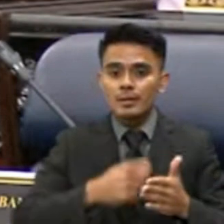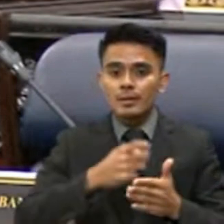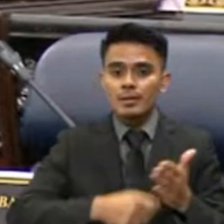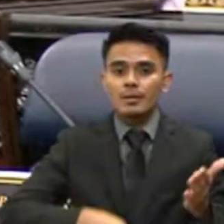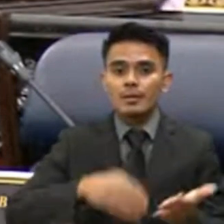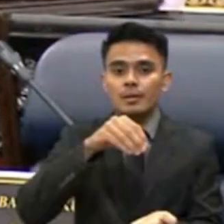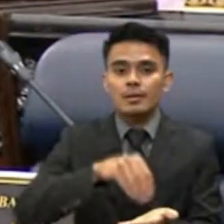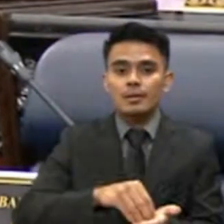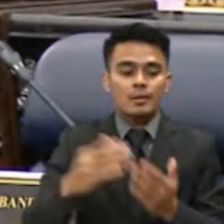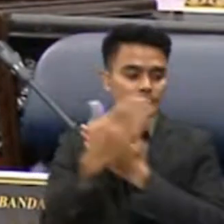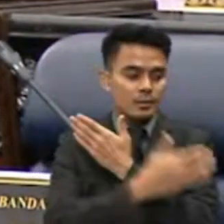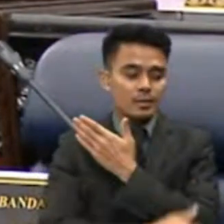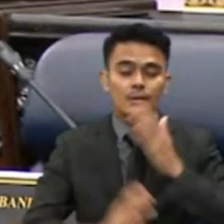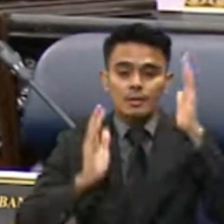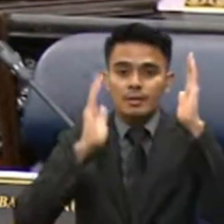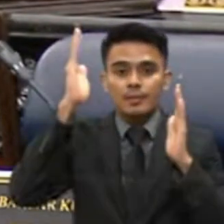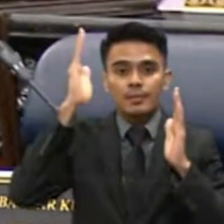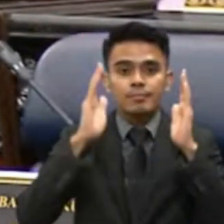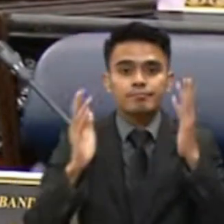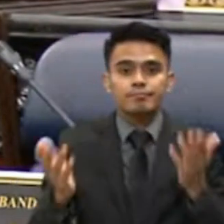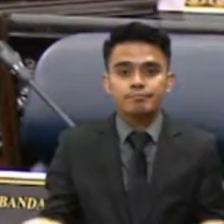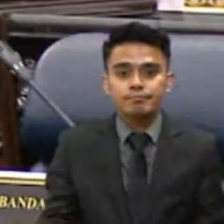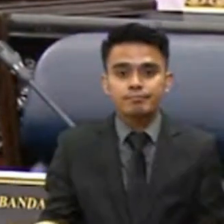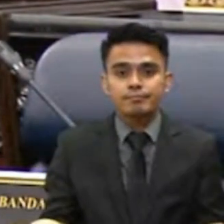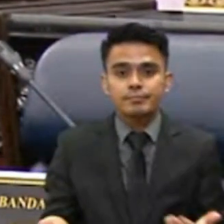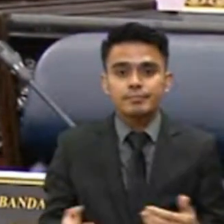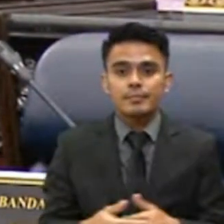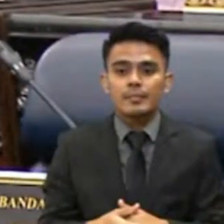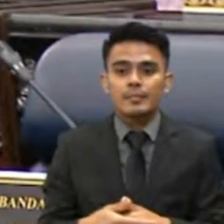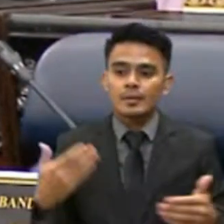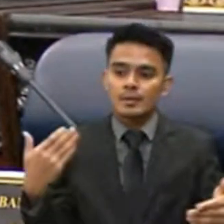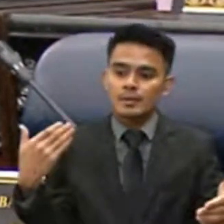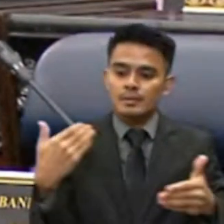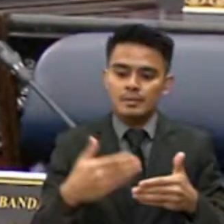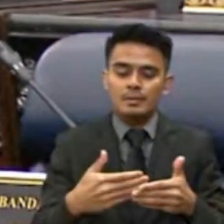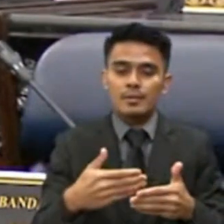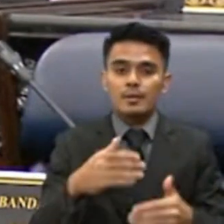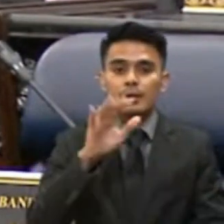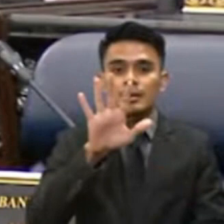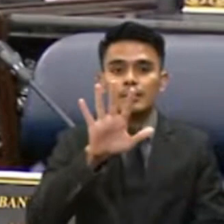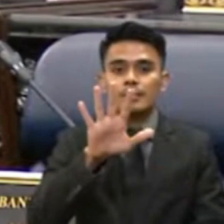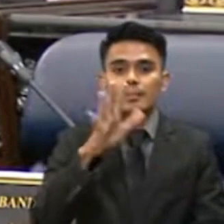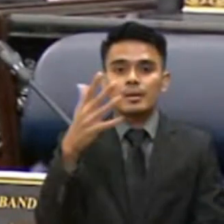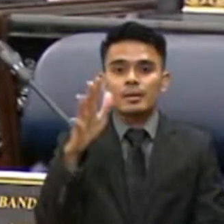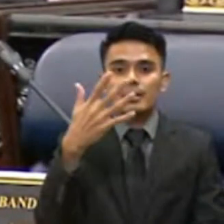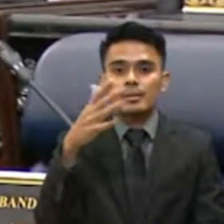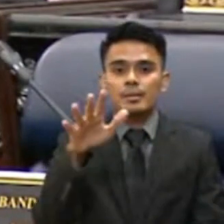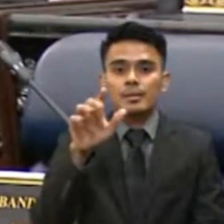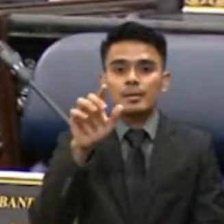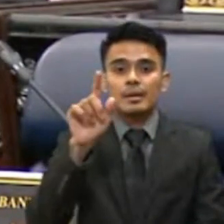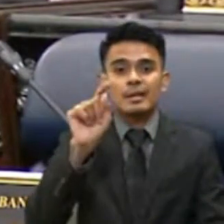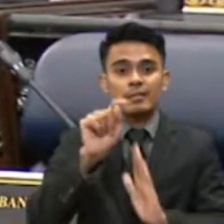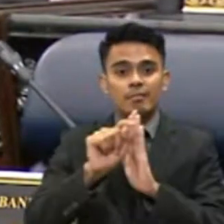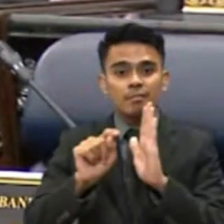negara kita yaitu eh hampir 15 triliun